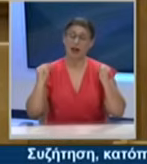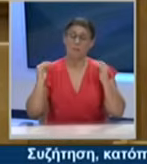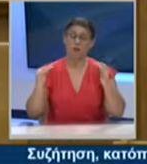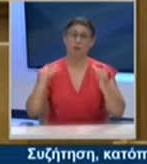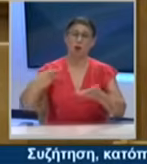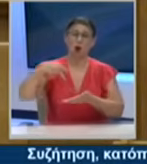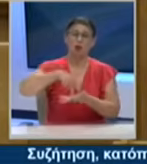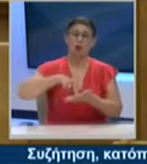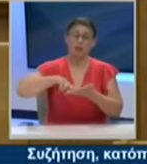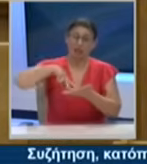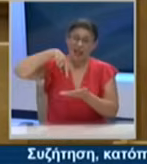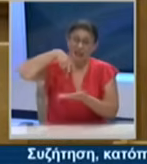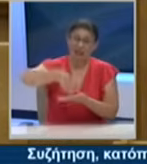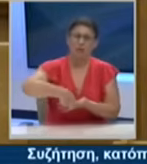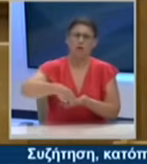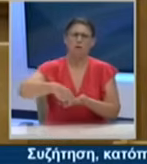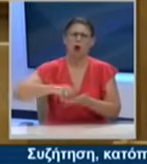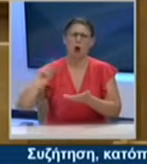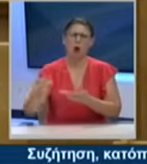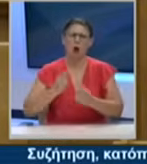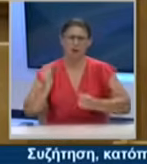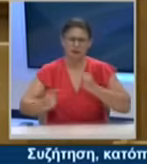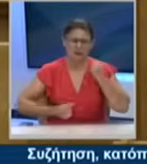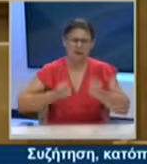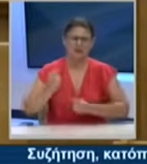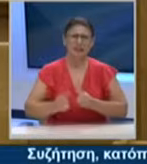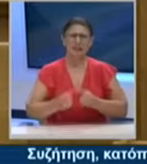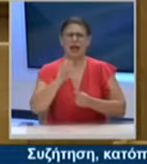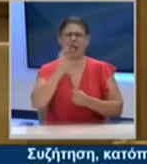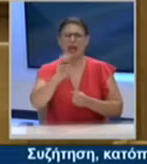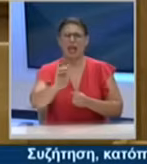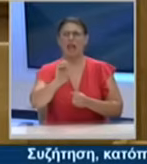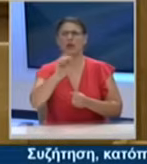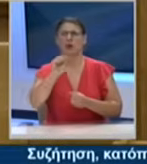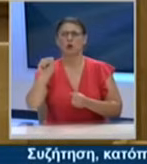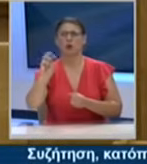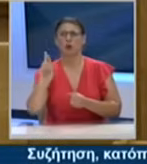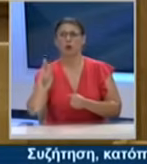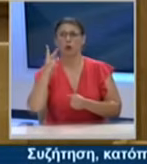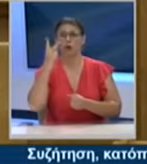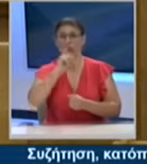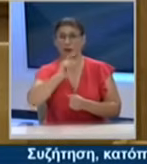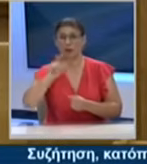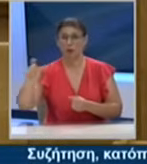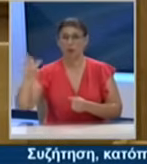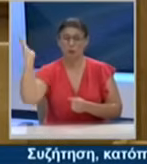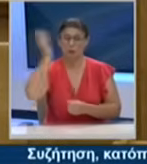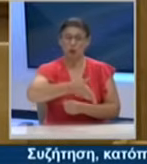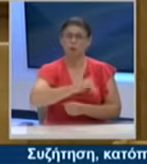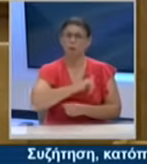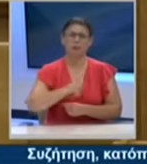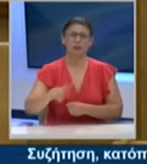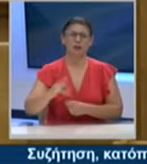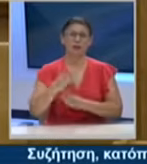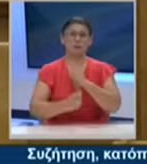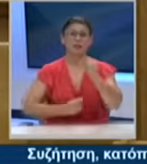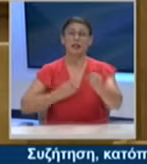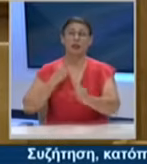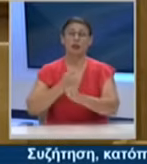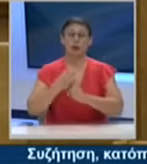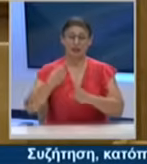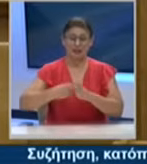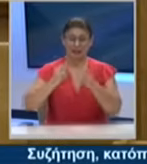Δεν θα λυγίσουμε. Βάλαν λιτούς και δεμένους να μας αφανίσουν. Βάλαν το εσουρού. 2 εκατομμύρια πρόστιμο είναι πάνω ο πρόεδρος. Δεν υπήρξε ποτέ στα χρονικά,